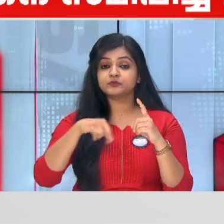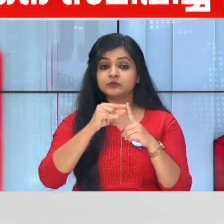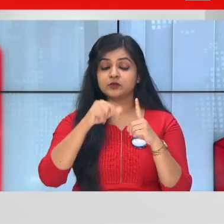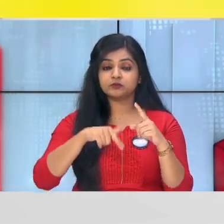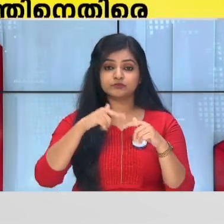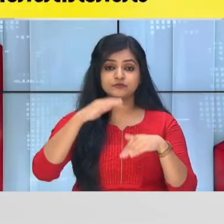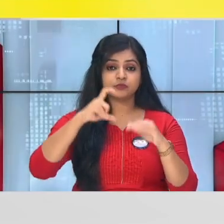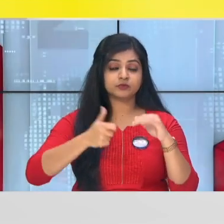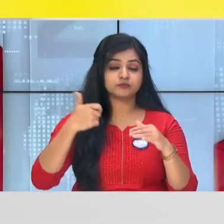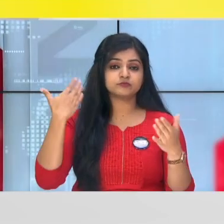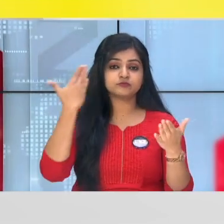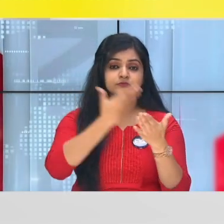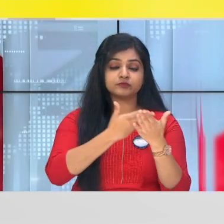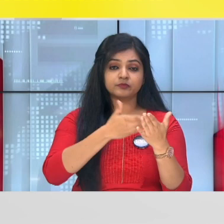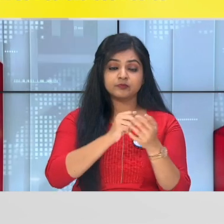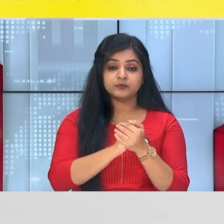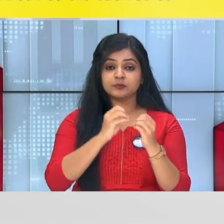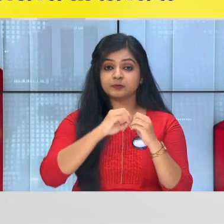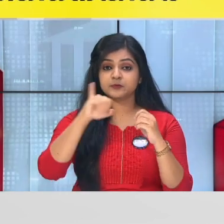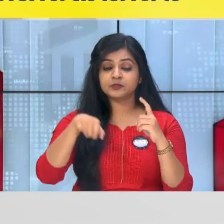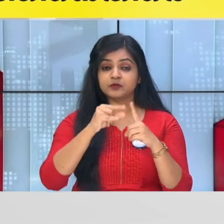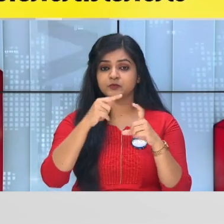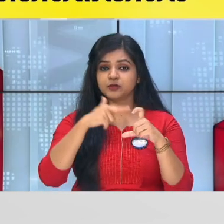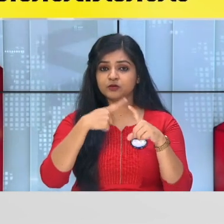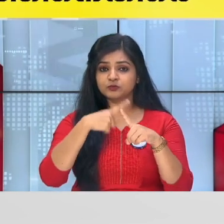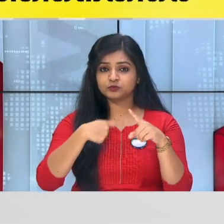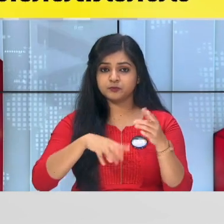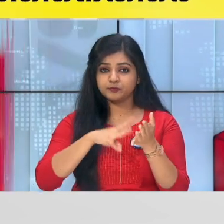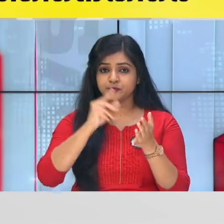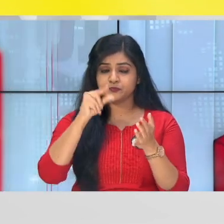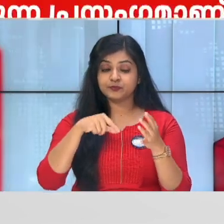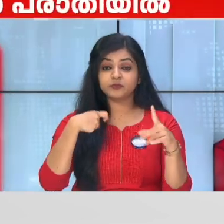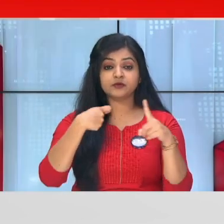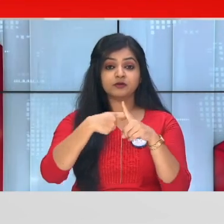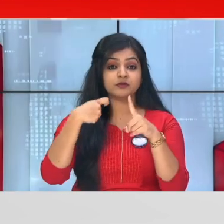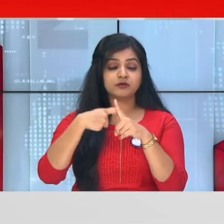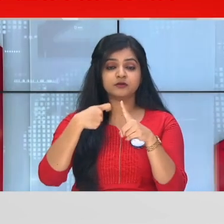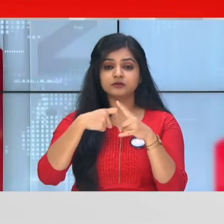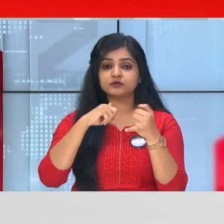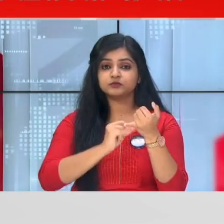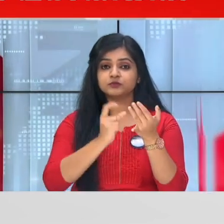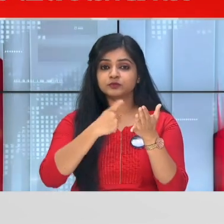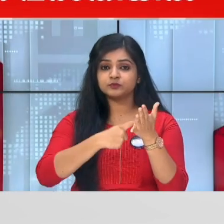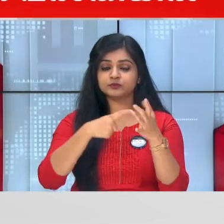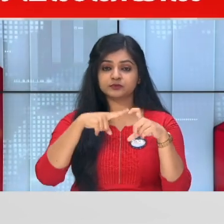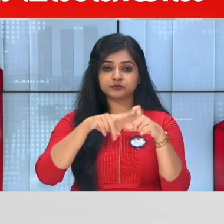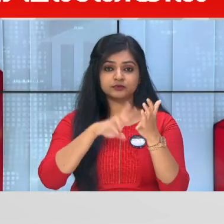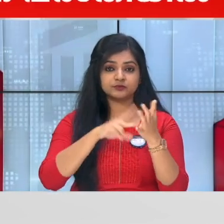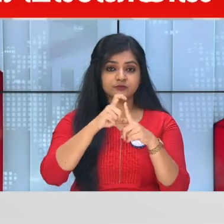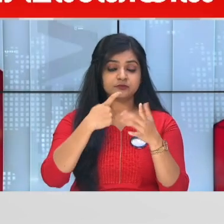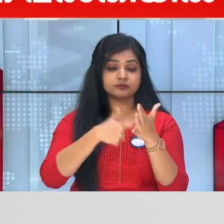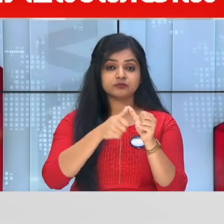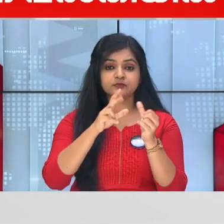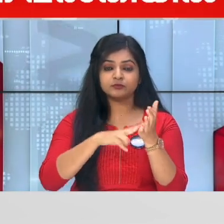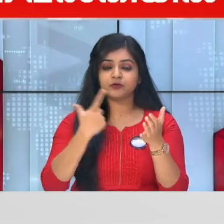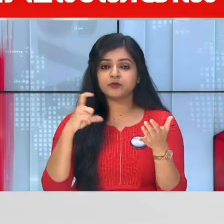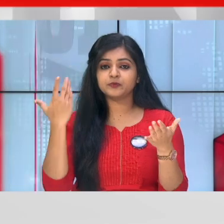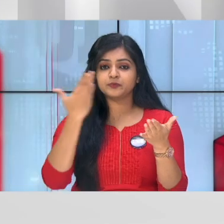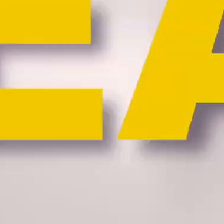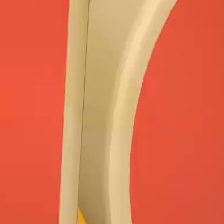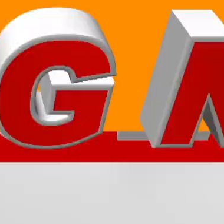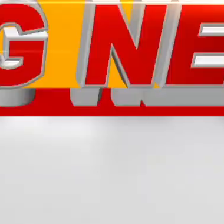സമീപിച്ചിരിക്കുന്നത്. ബി.ജെ.പി. സംസ്ഥാന എക്സിക്യൂട്ടീവ് അംഗം കെ സുരേന്ദ്രനാണ് നിലവിൽ പരാതിയുമായി രംഗത്ത് വന്നത്. പരാതിയിൽ ആവശ്യപ്പെട്ടിരിക്കുന്നത്